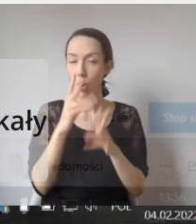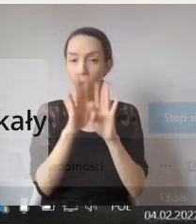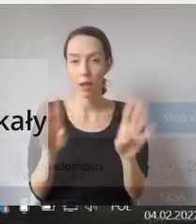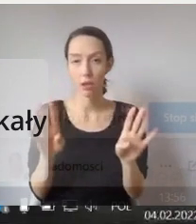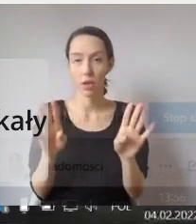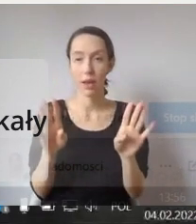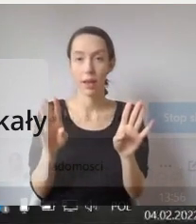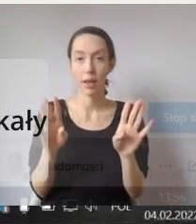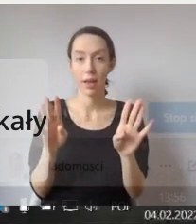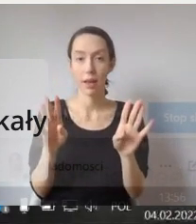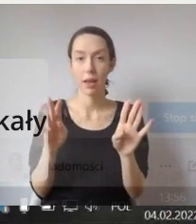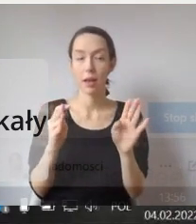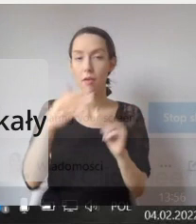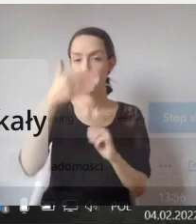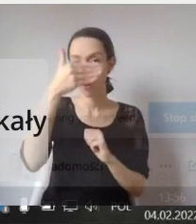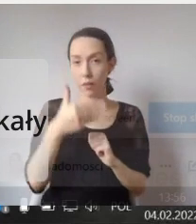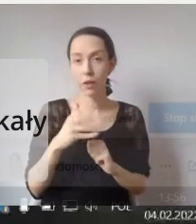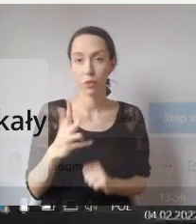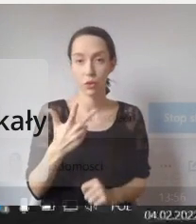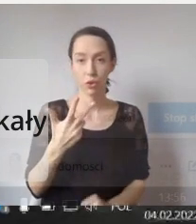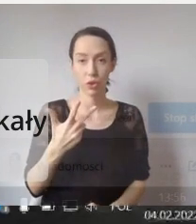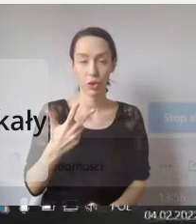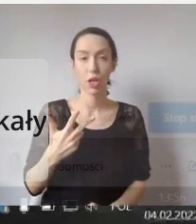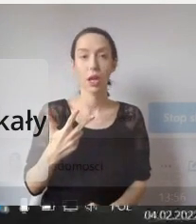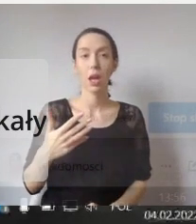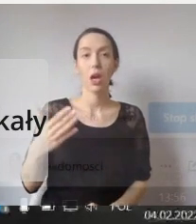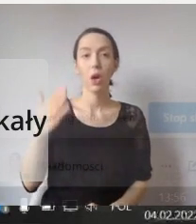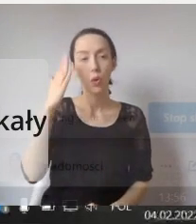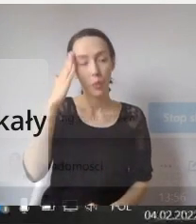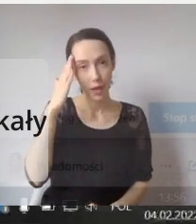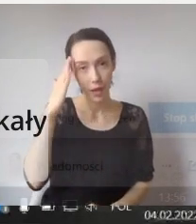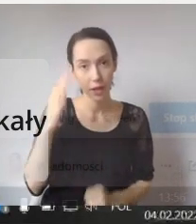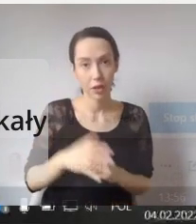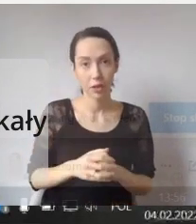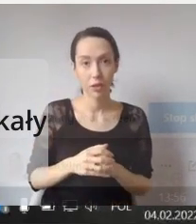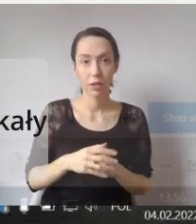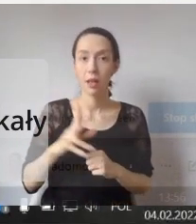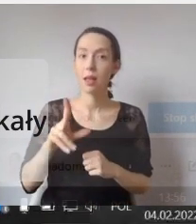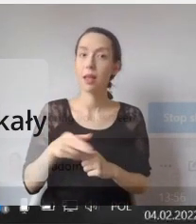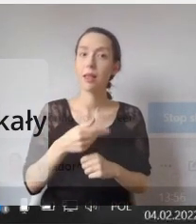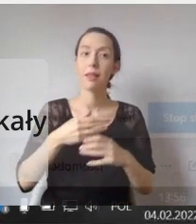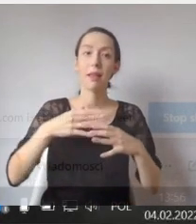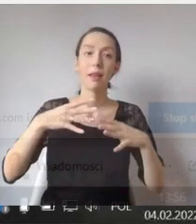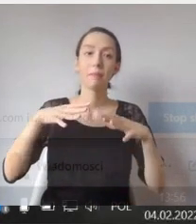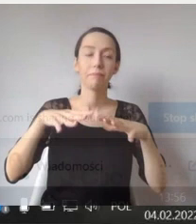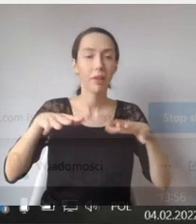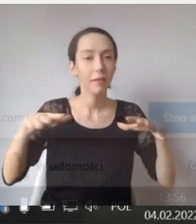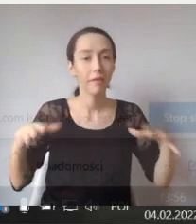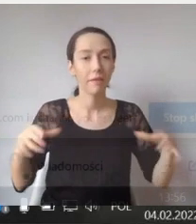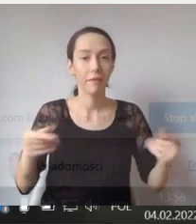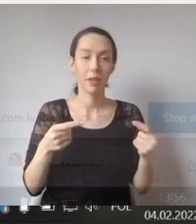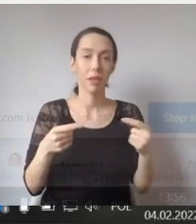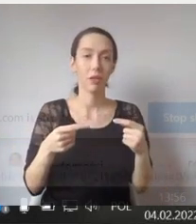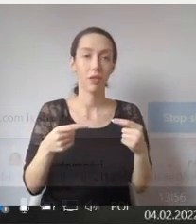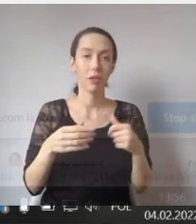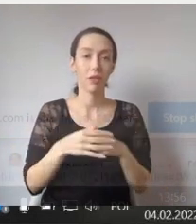pokaże w profilu 3 umiejętności, które zyskały największą liczbę potwierdzeń. I tutaj te cyferki